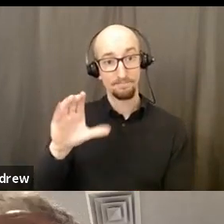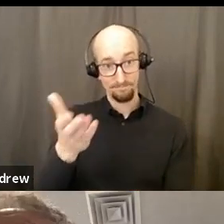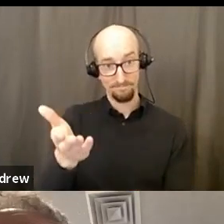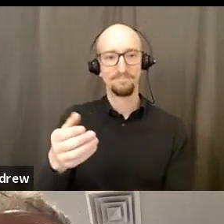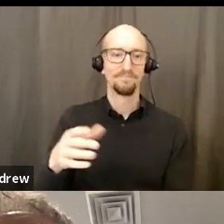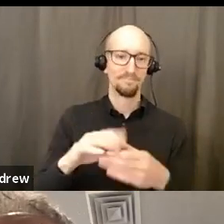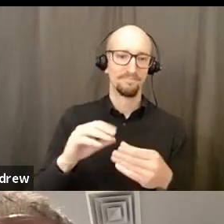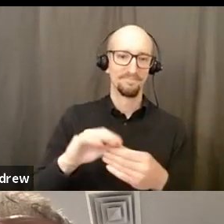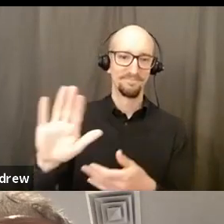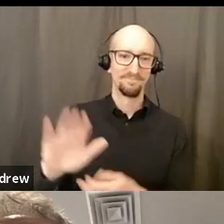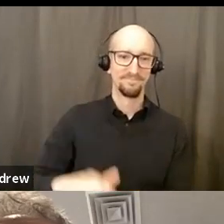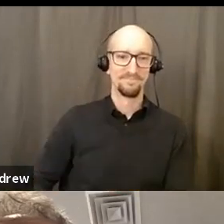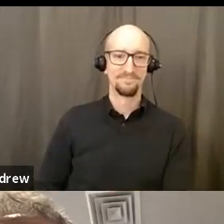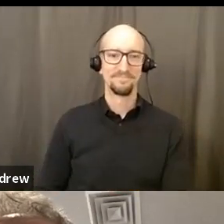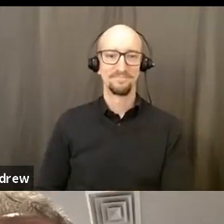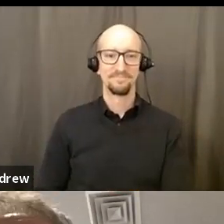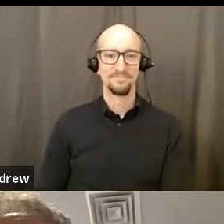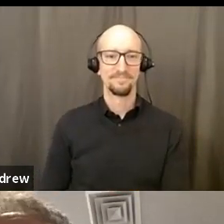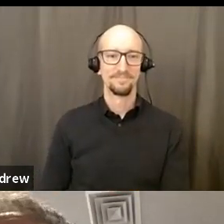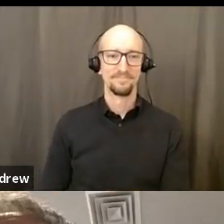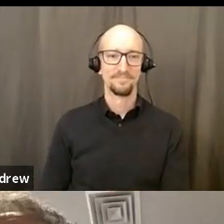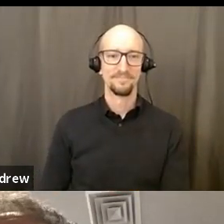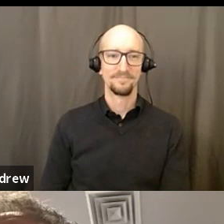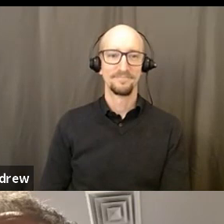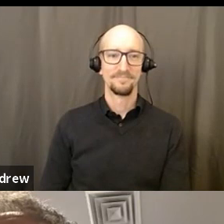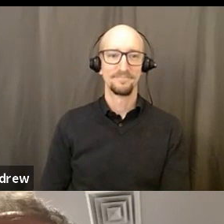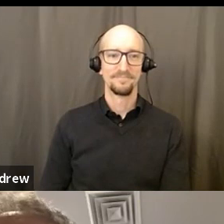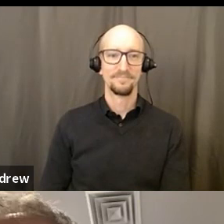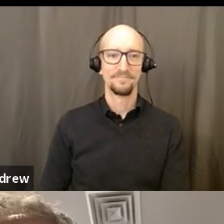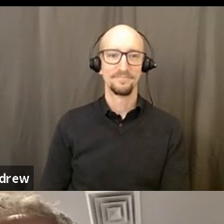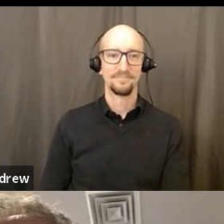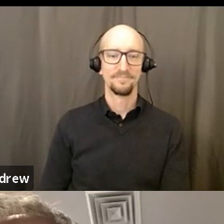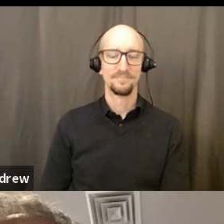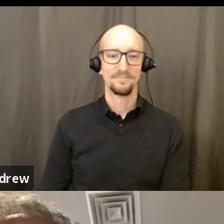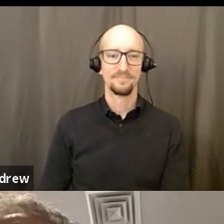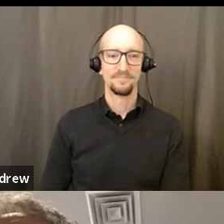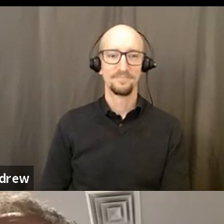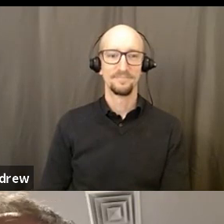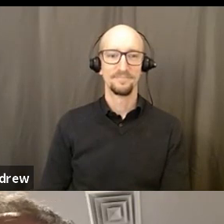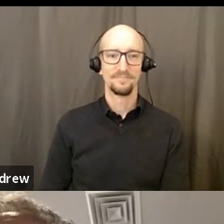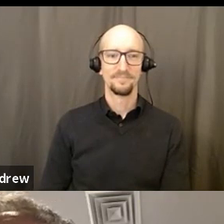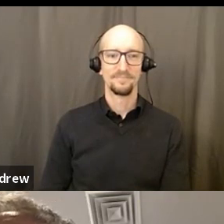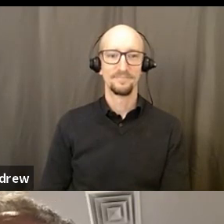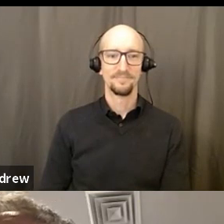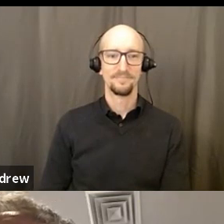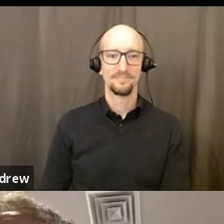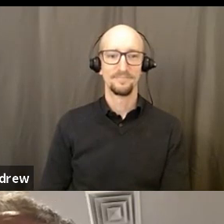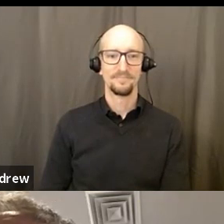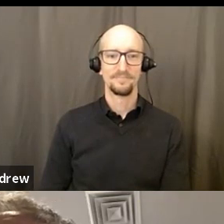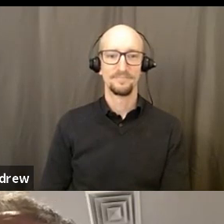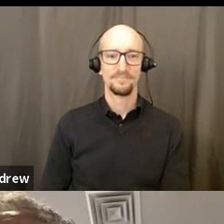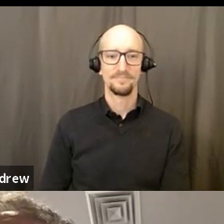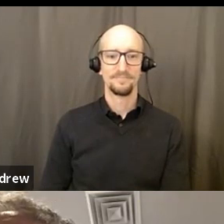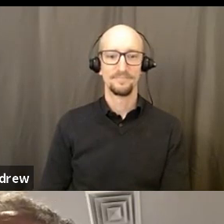السلام عليكم، أنا اسمي مروانة بن نعوم، سوف أكون مترجمة اللغة العربية لهذا الاجتماع. من فضلكم إذا كنتم بحاجة